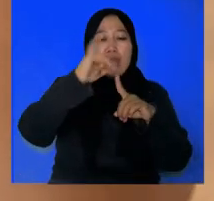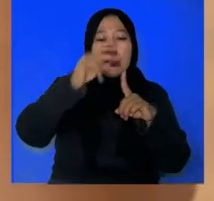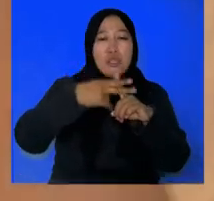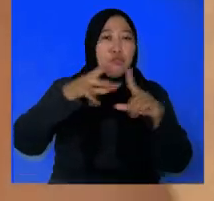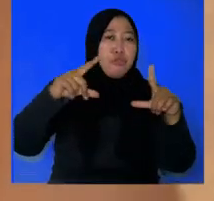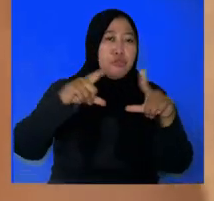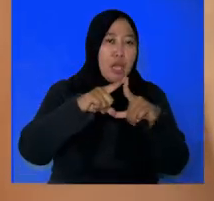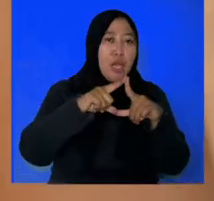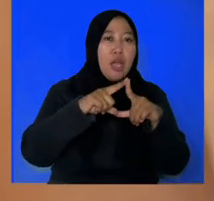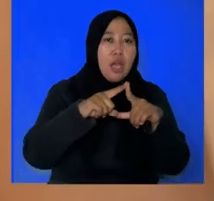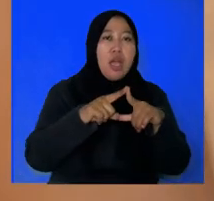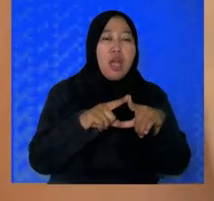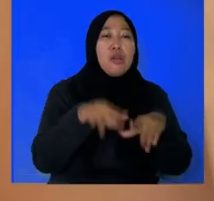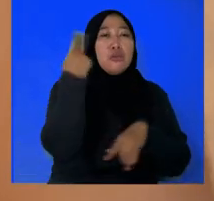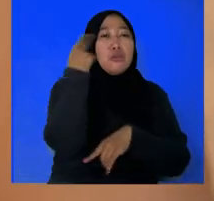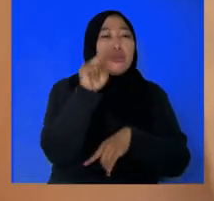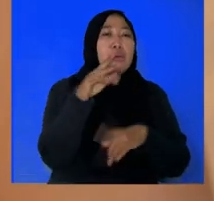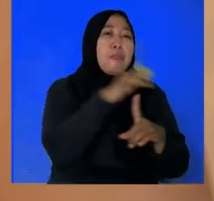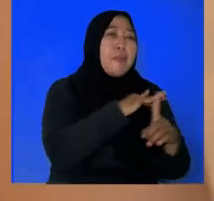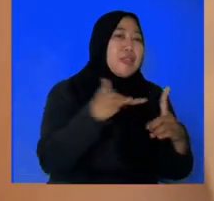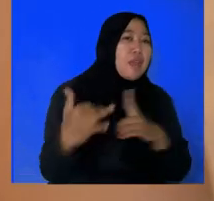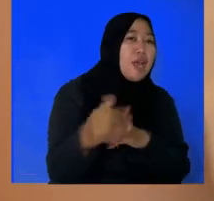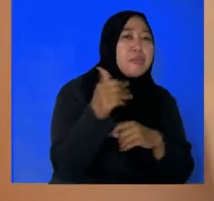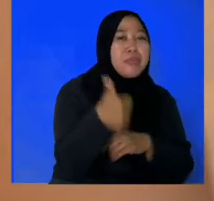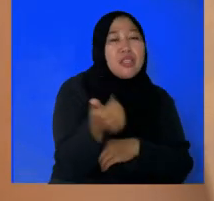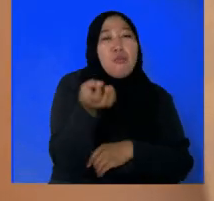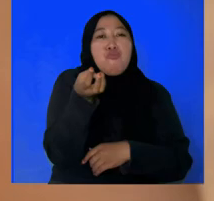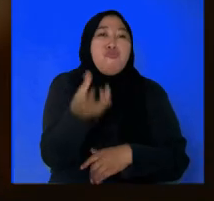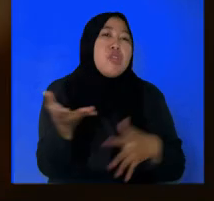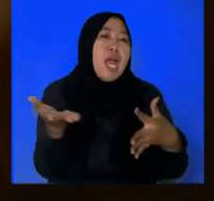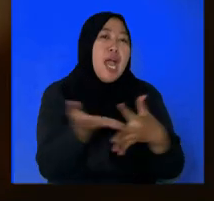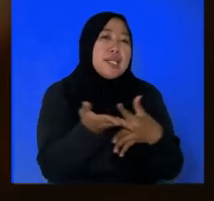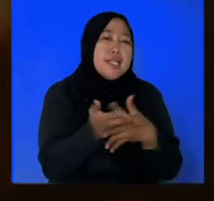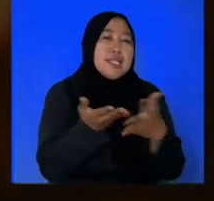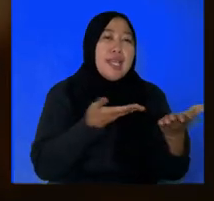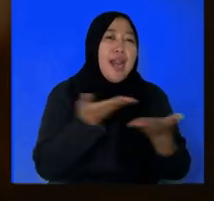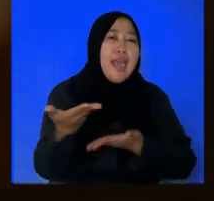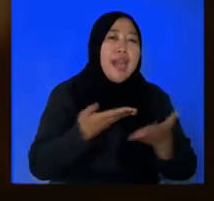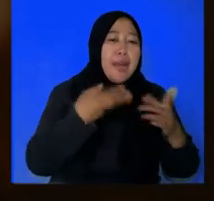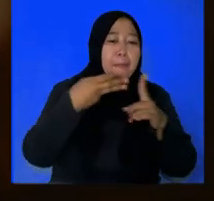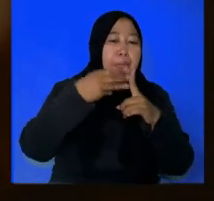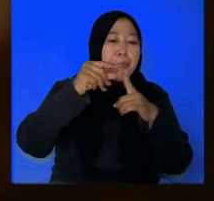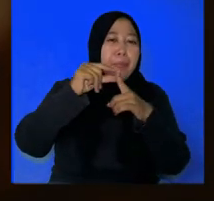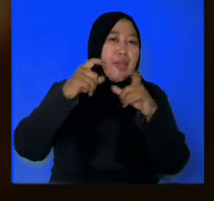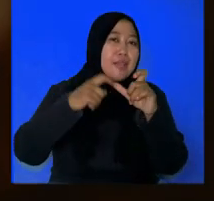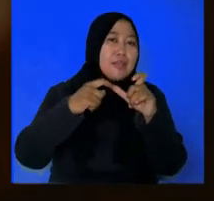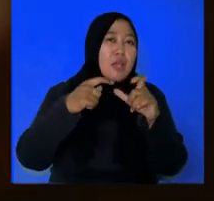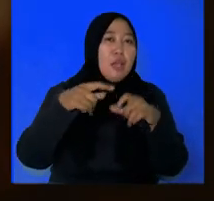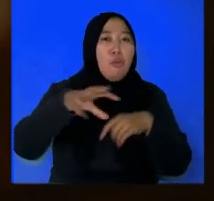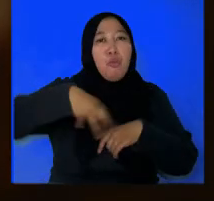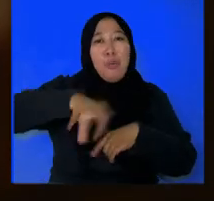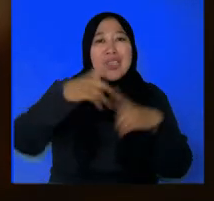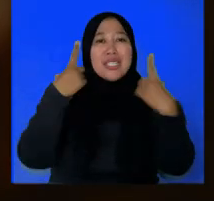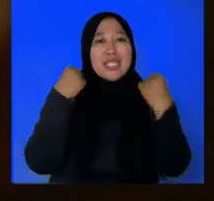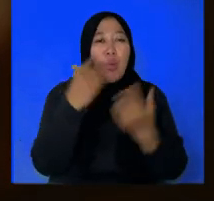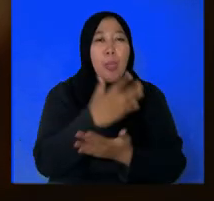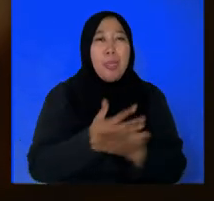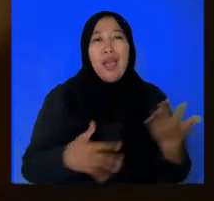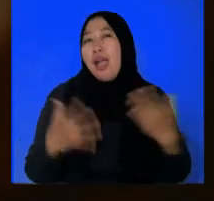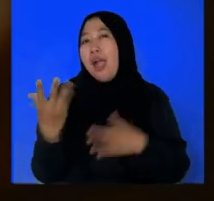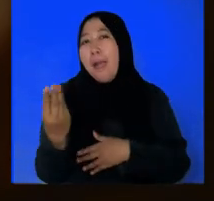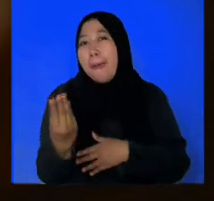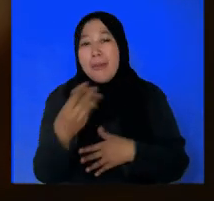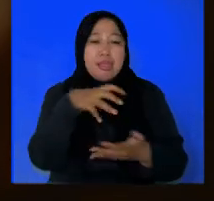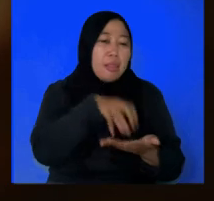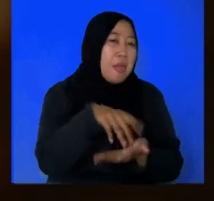dan One Touch Statistik hadir agar masyarakat dapat dengan mudah mengakses layanan BPS Provinsi Jawa Tengah kapan saja dan